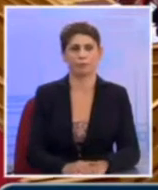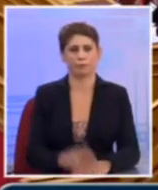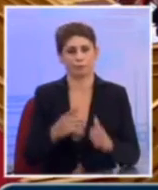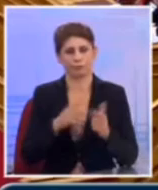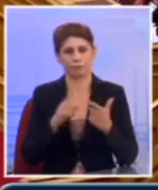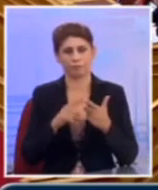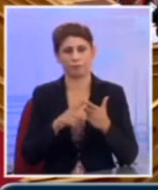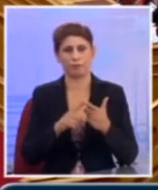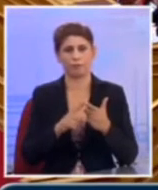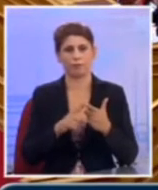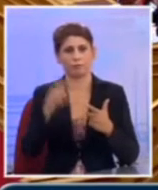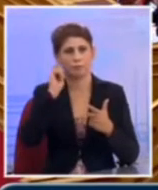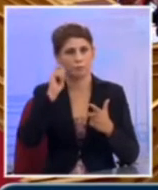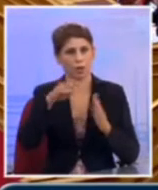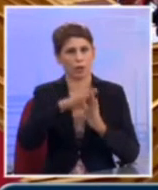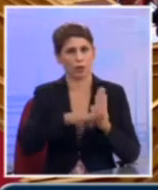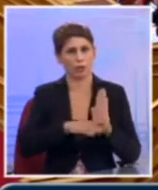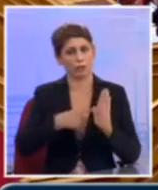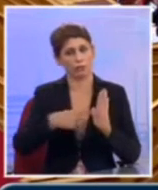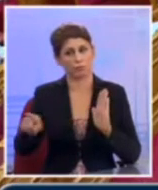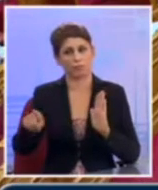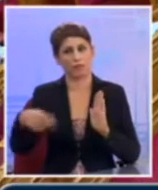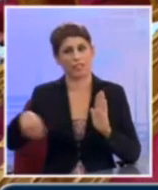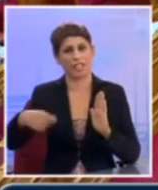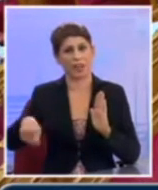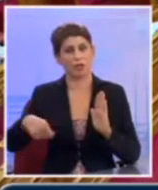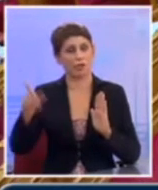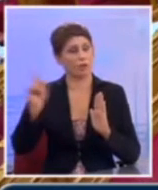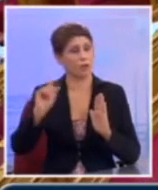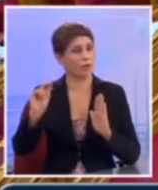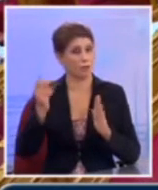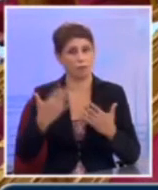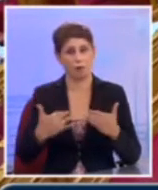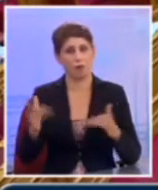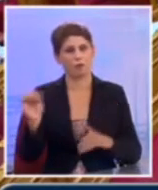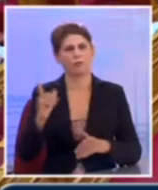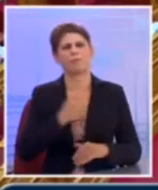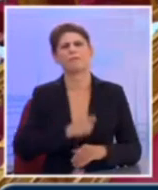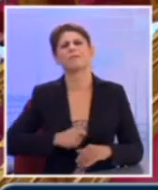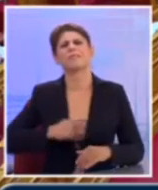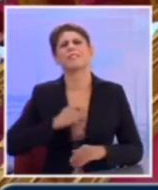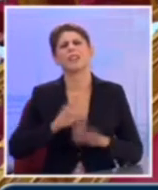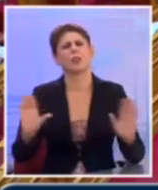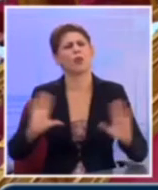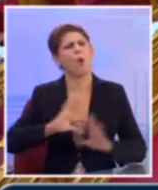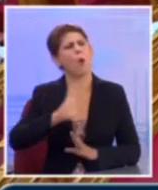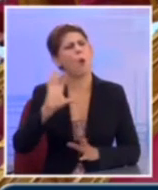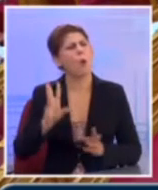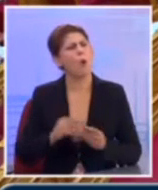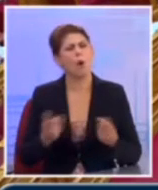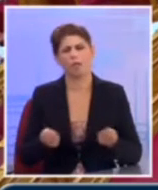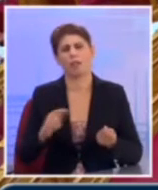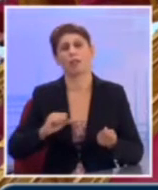Δεύτερον, ονόματα θα έρθουν στη δικαιοσύνη, όχι στη Βουλή, στη δικαιοσύνη. Μη στεναχωριέστε, όλα θα γίνουν. Δεν